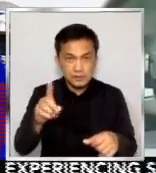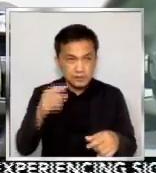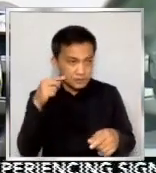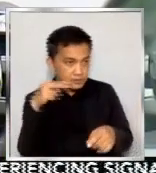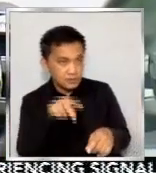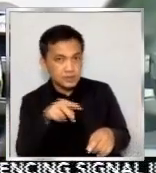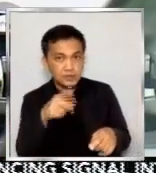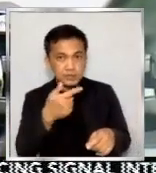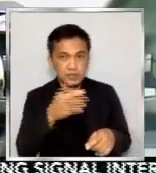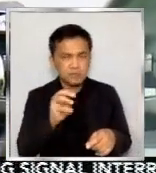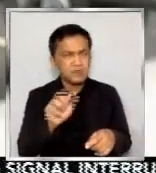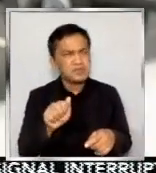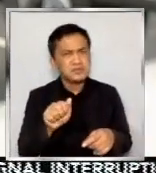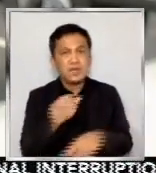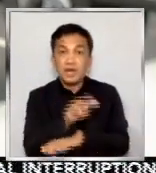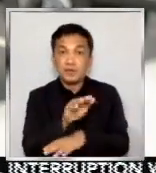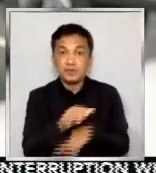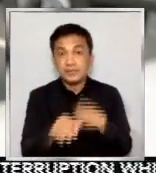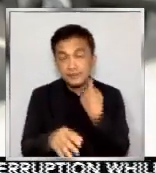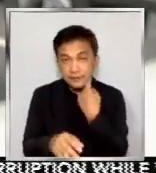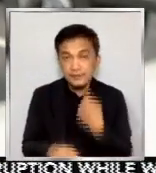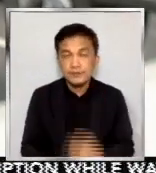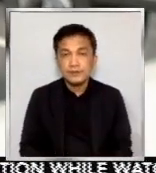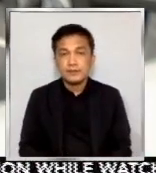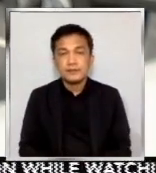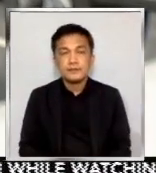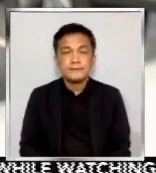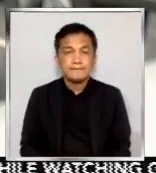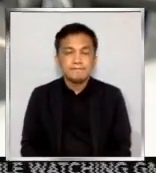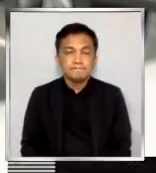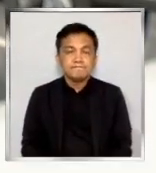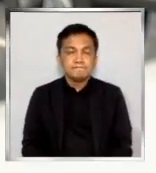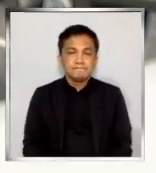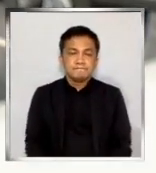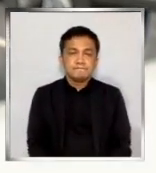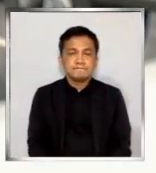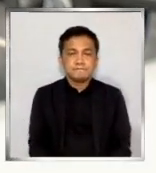bandang hapon kanina. Cedric Castillo, Nakatutok, 24 Oras.